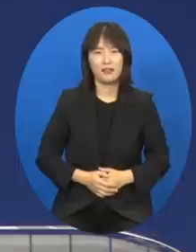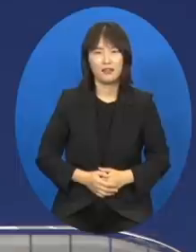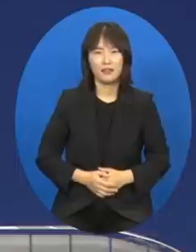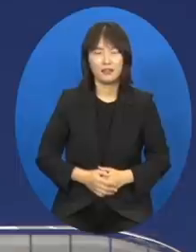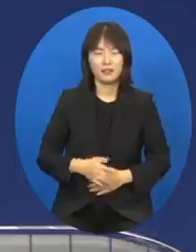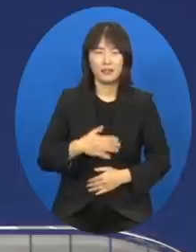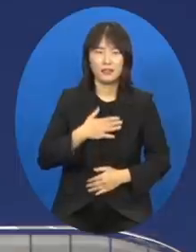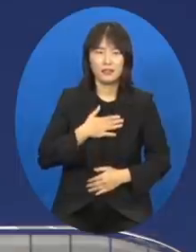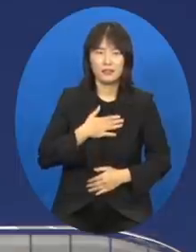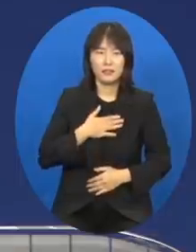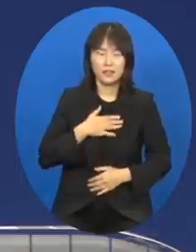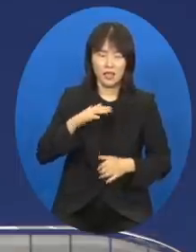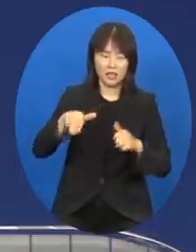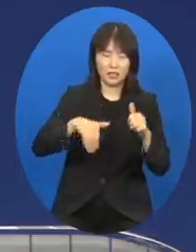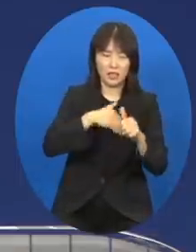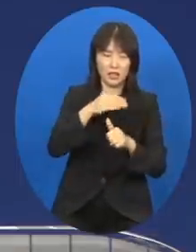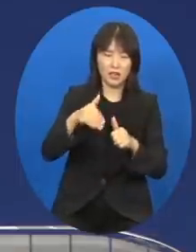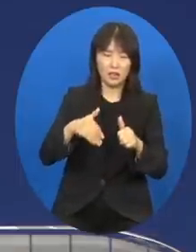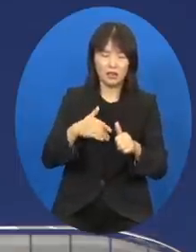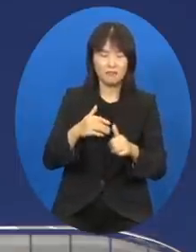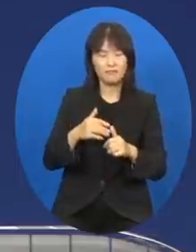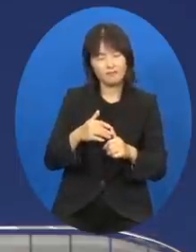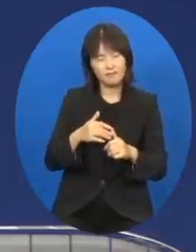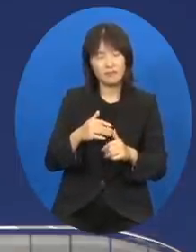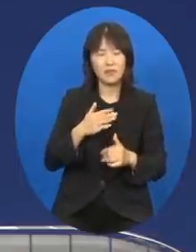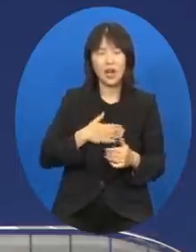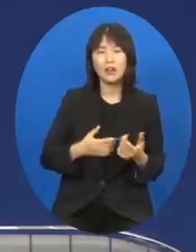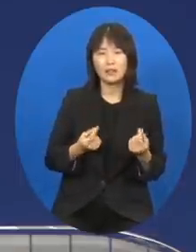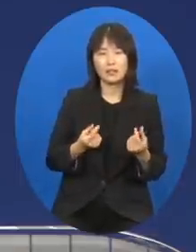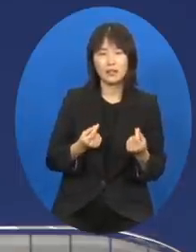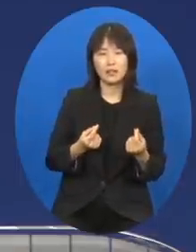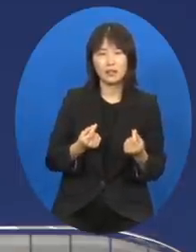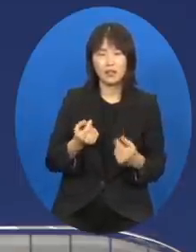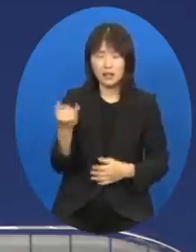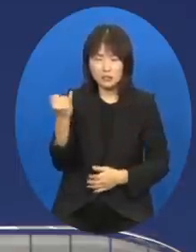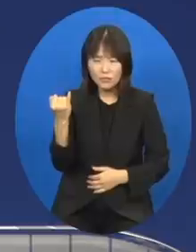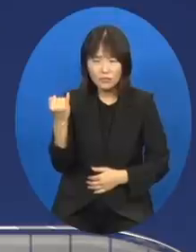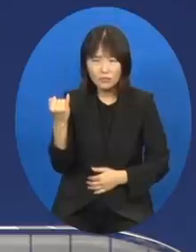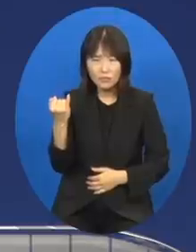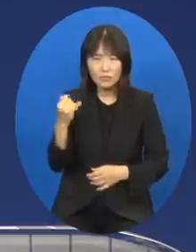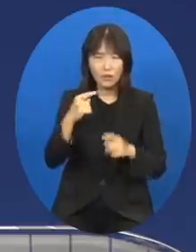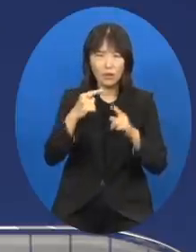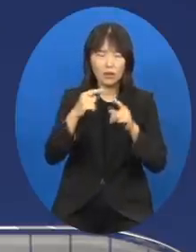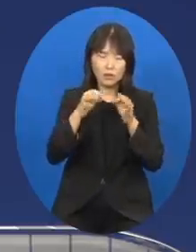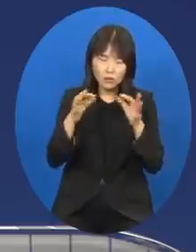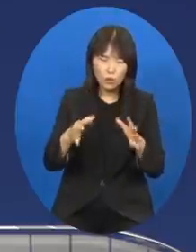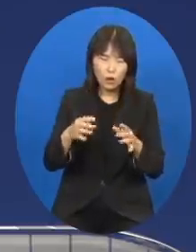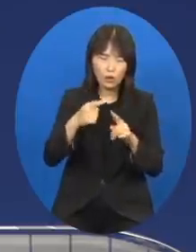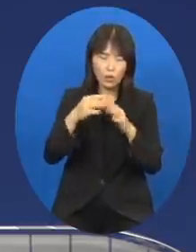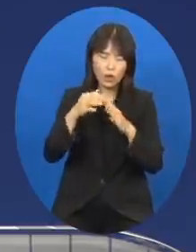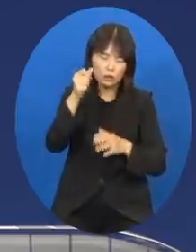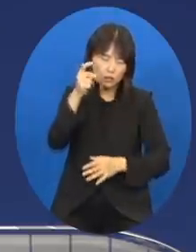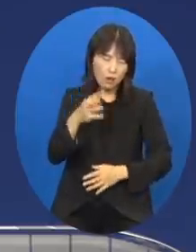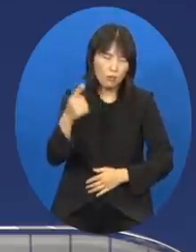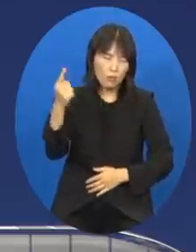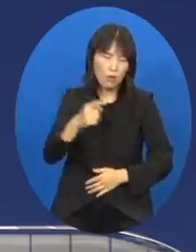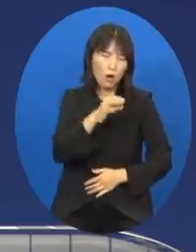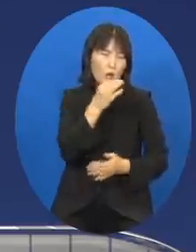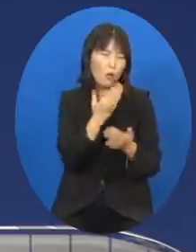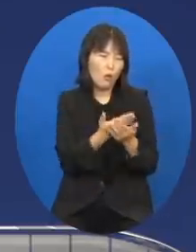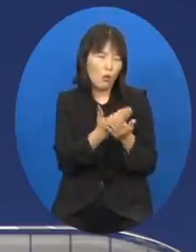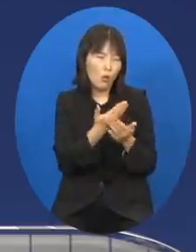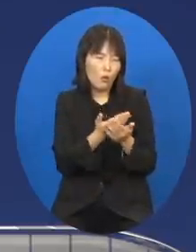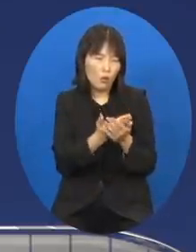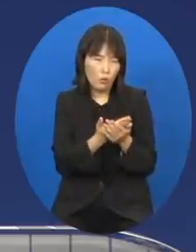제가 상황을 대략 짐작을 하겠어요. 그분이 그동안 교회 와서 여러 번 이제 구걸도 하시고